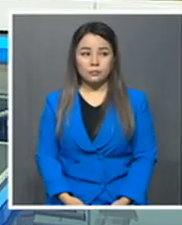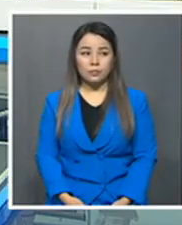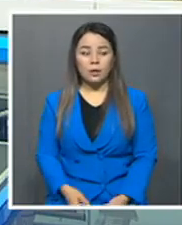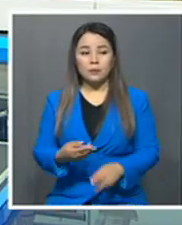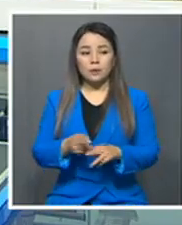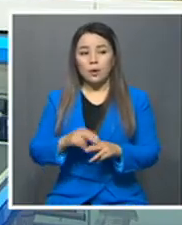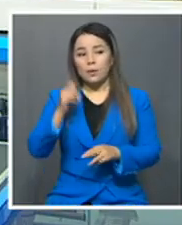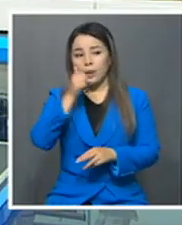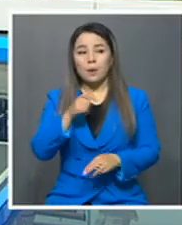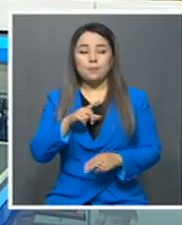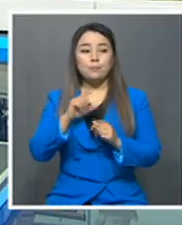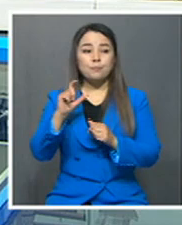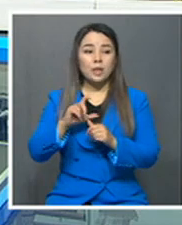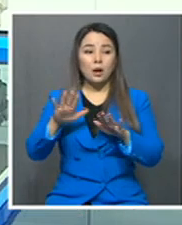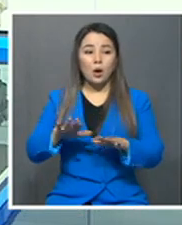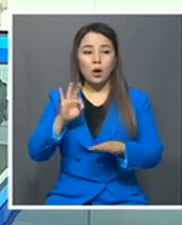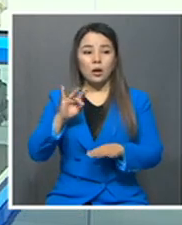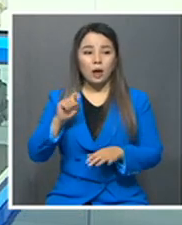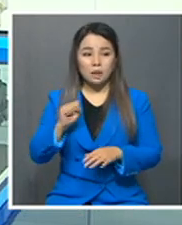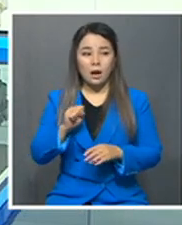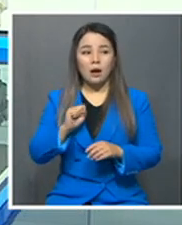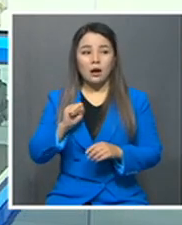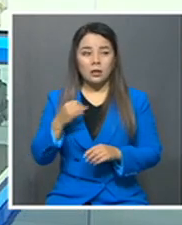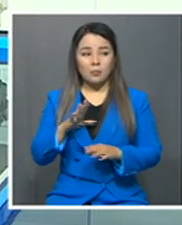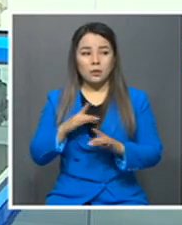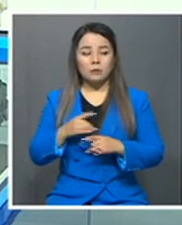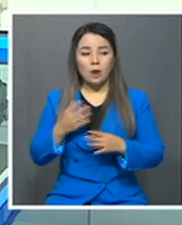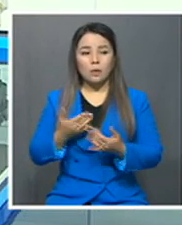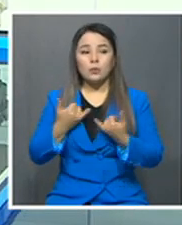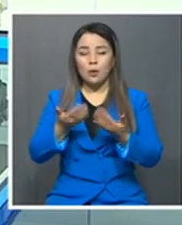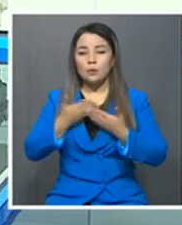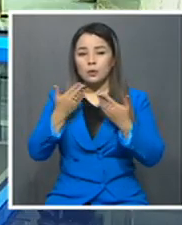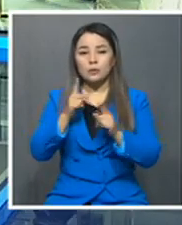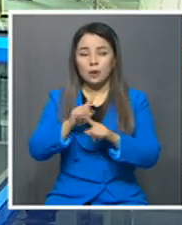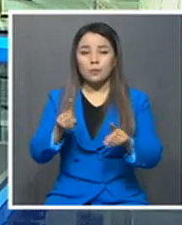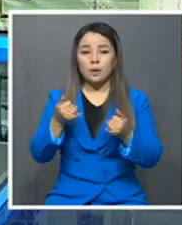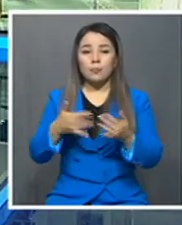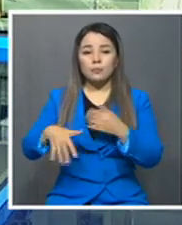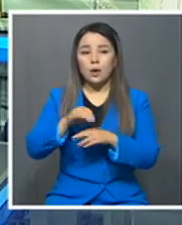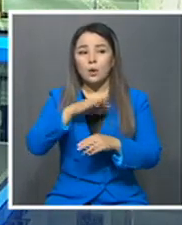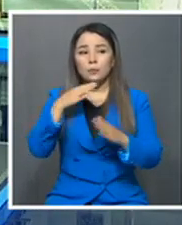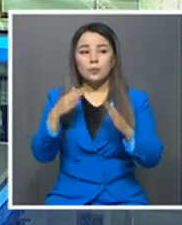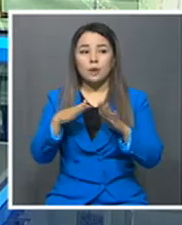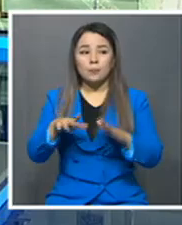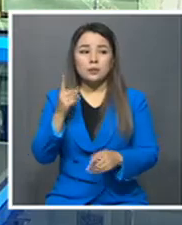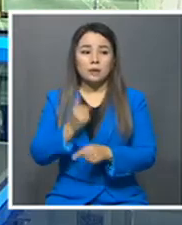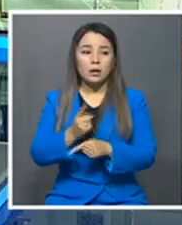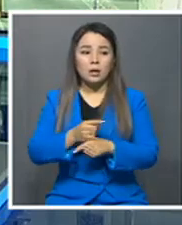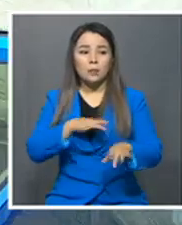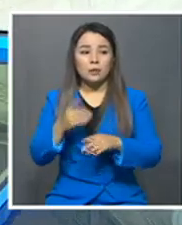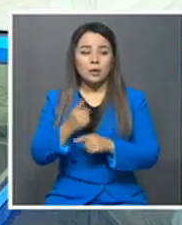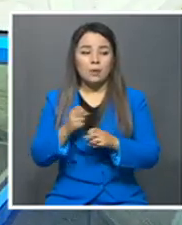Биыл мешіттерде ораза айт намазы оқылмайды. Карантинге байланысты қазір құлшылық үйлерінде көпшілік іс-шараларға тыйым